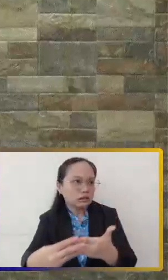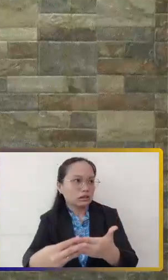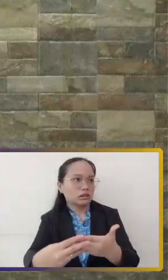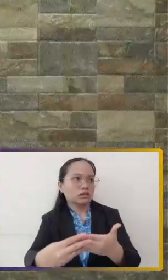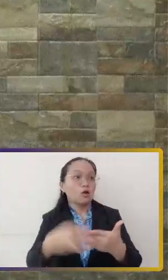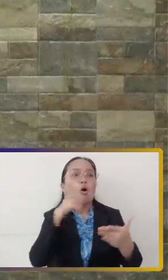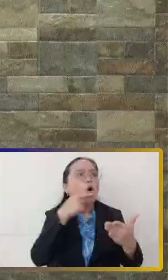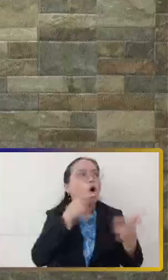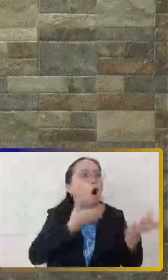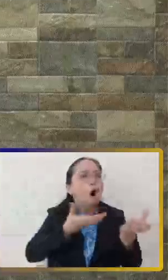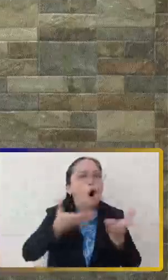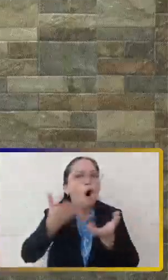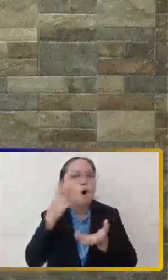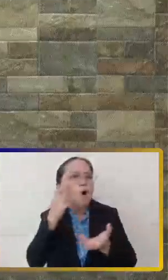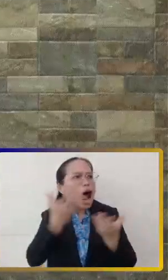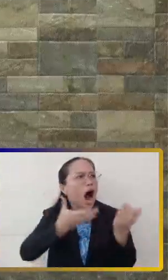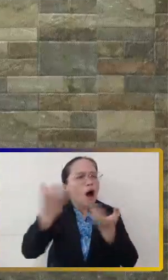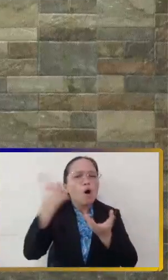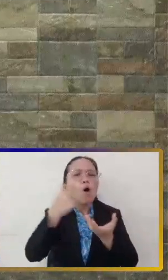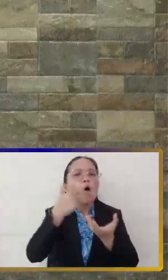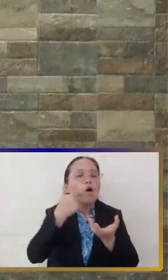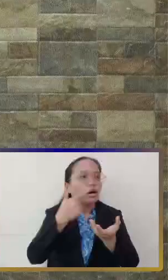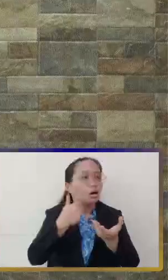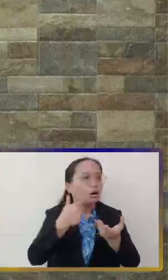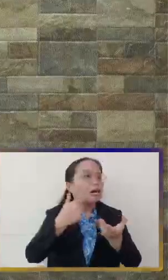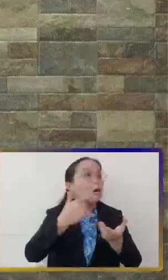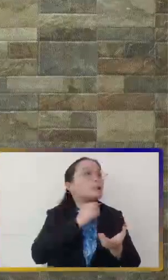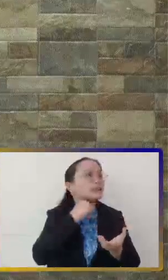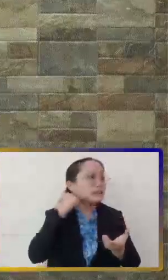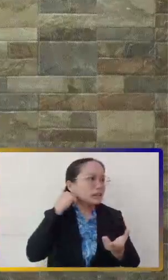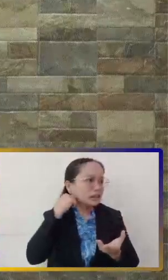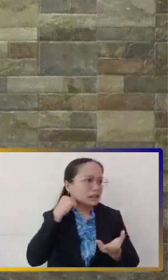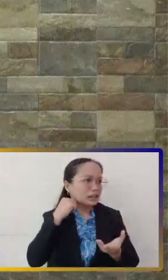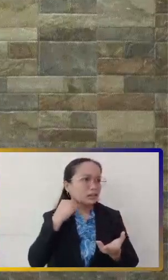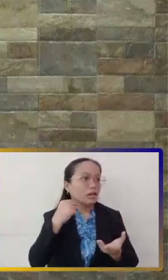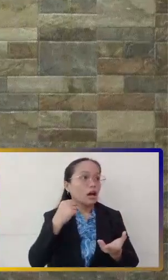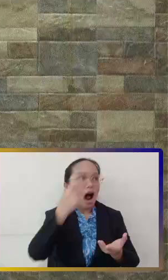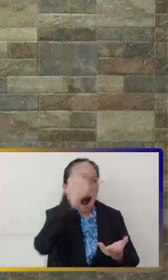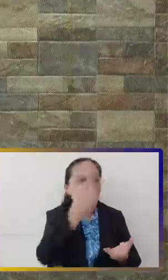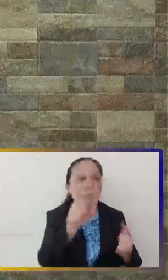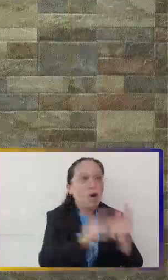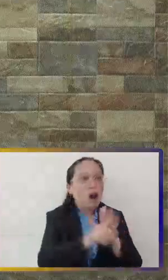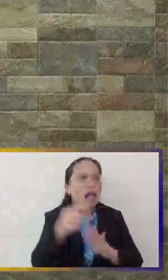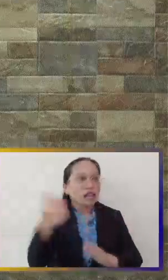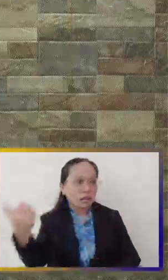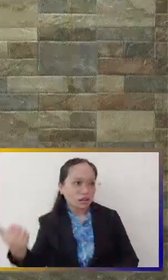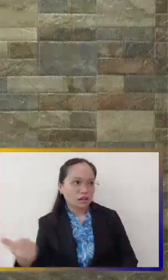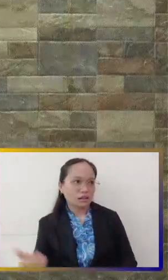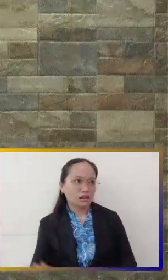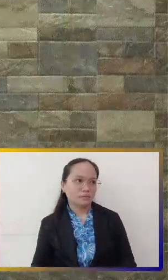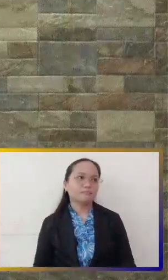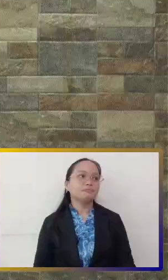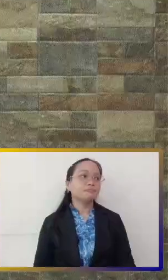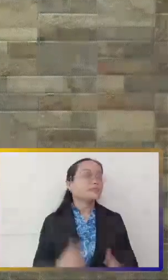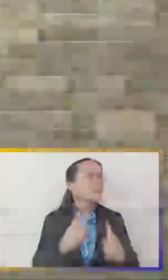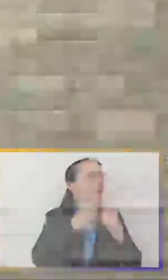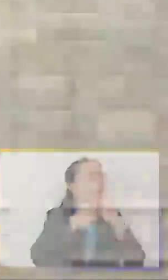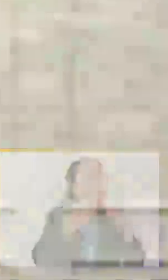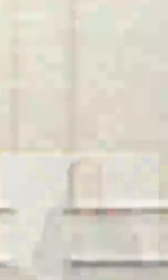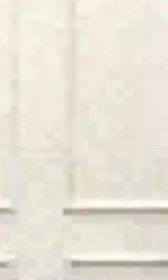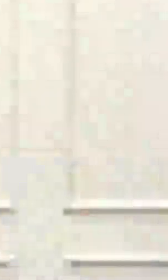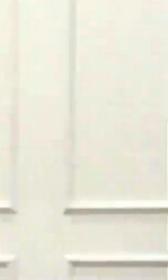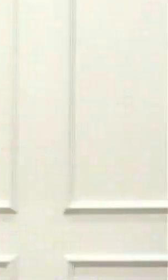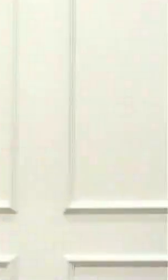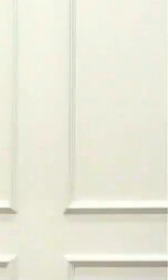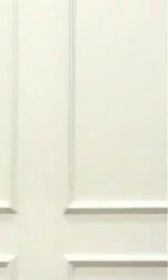merong kalaban na especially back in those days, the Philistines. So nakipaglaban po sila hanggang sa makuha